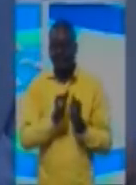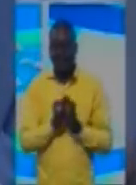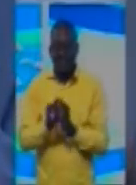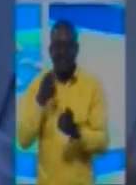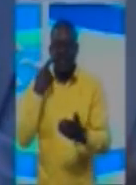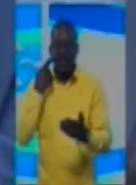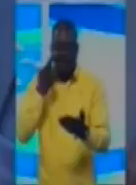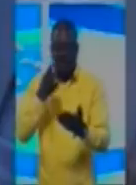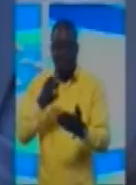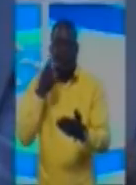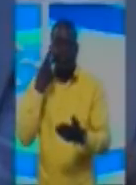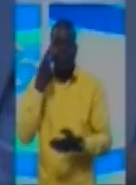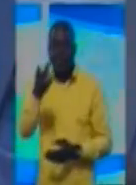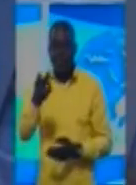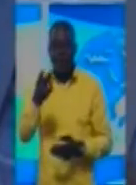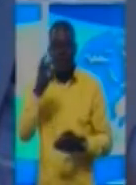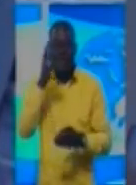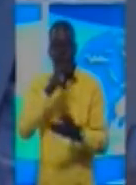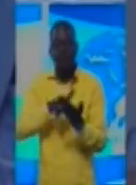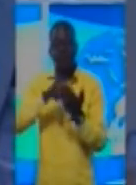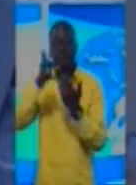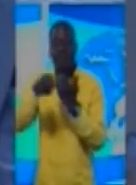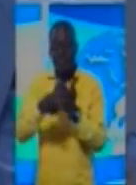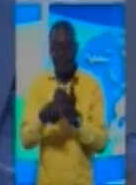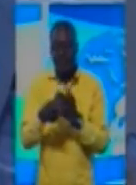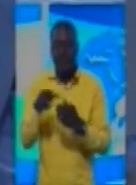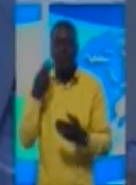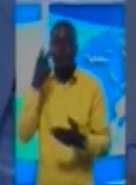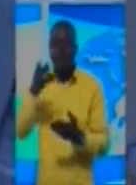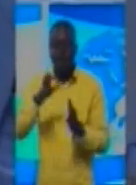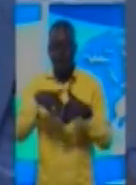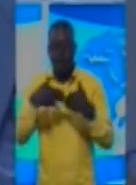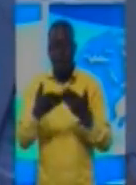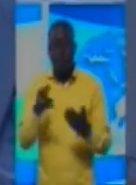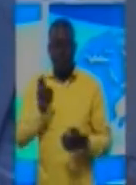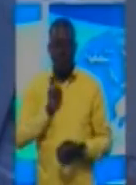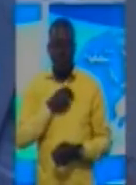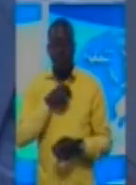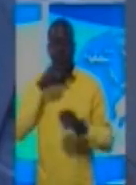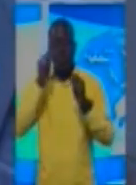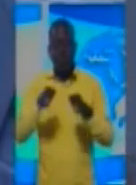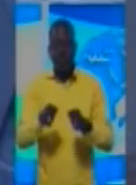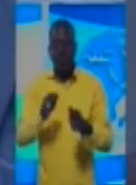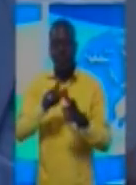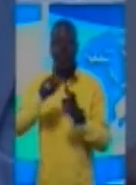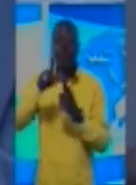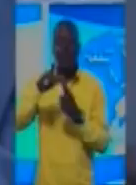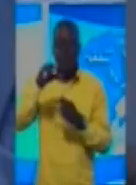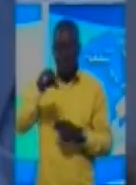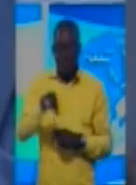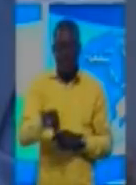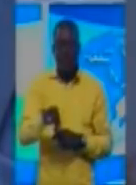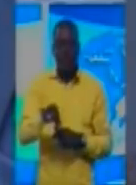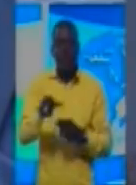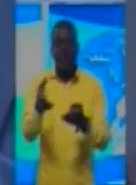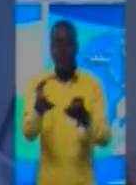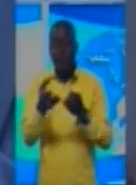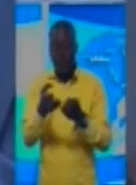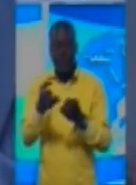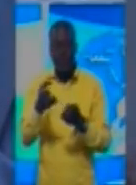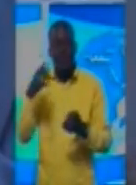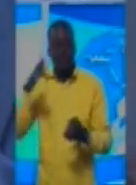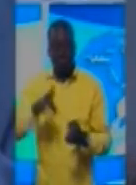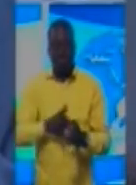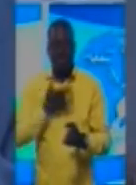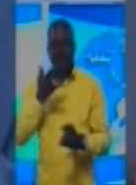revoir l'exécution de nos projets, mais aussi voir comment nous pouvons, lorsque le besoin s'en fait sortir, ou si